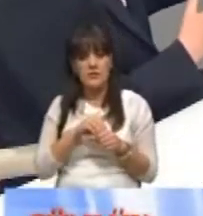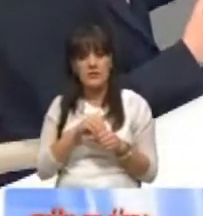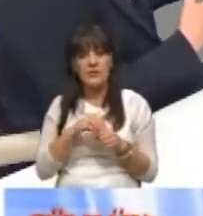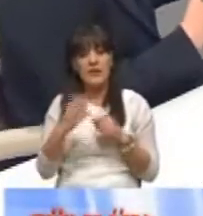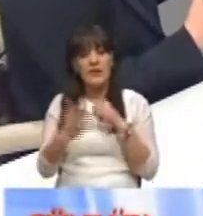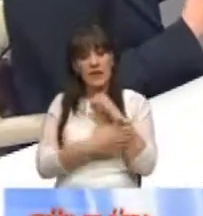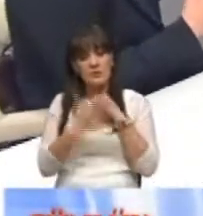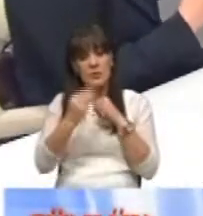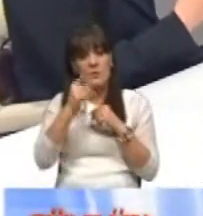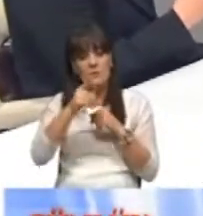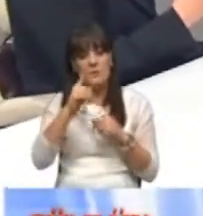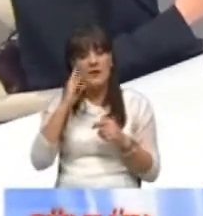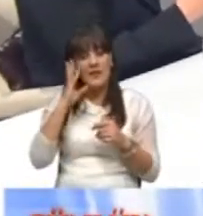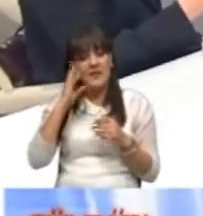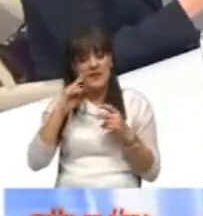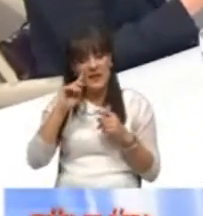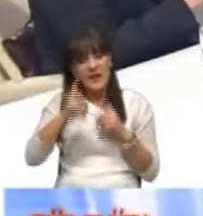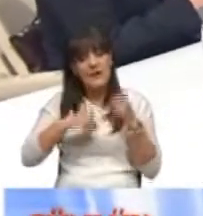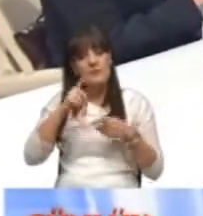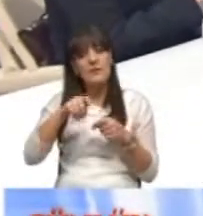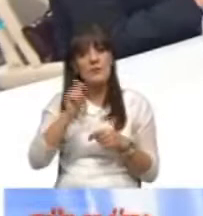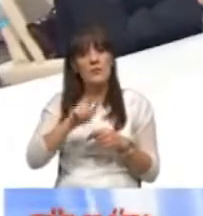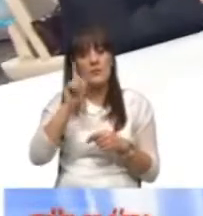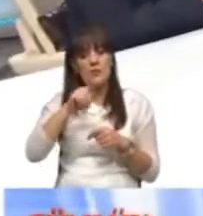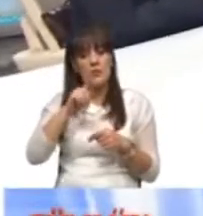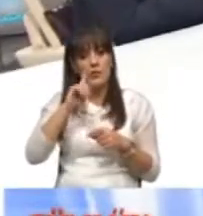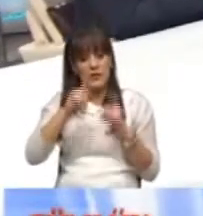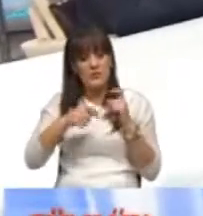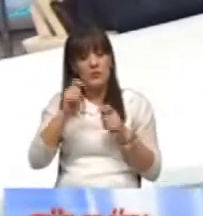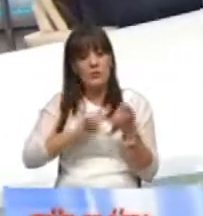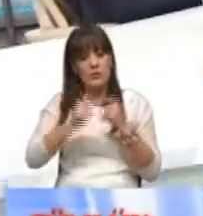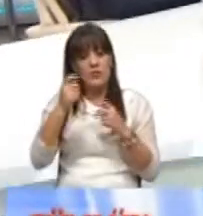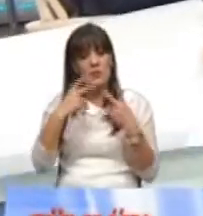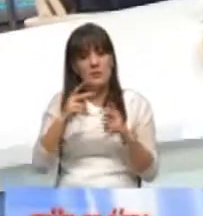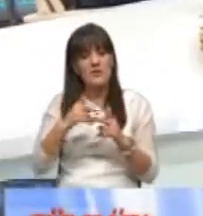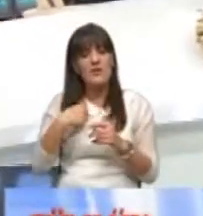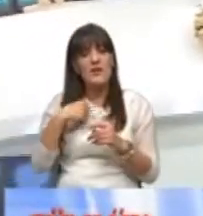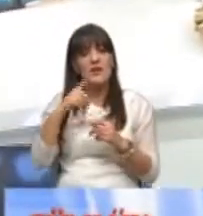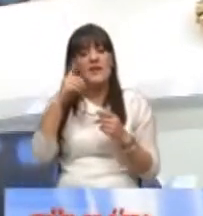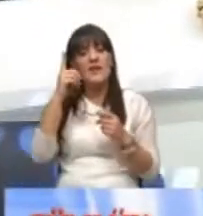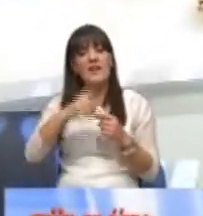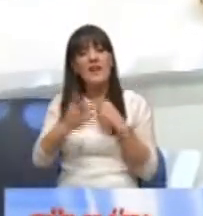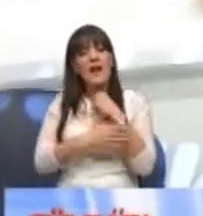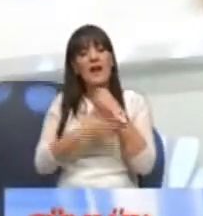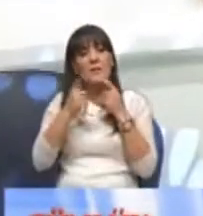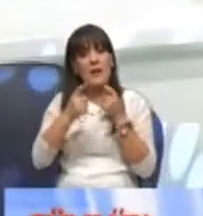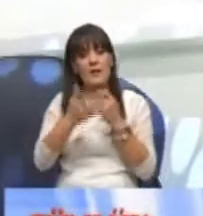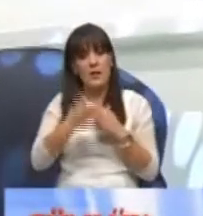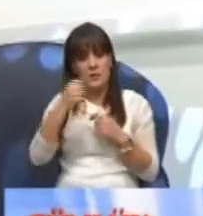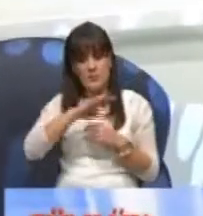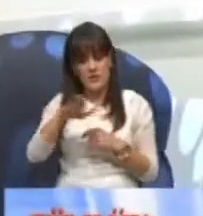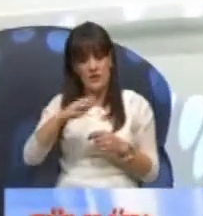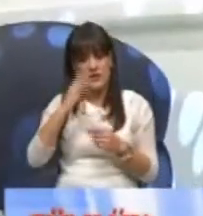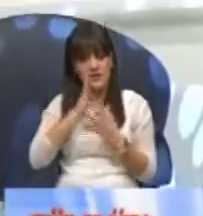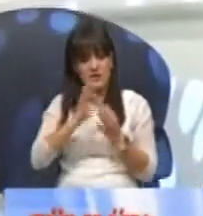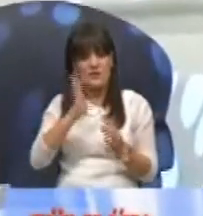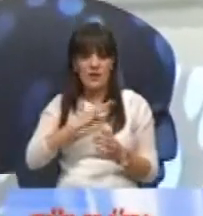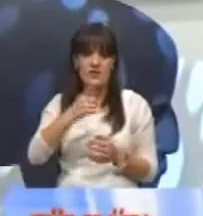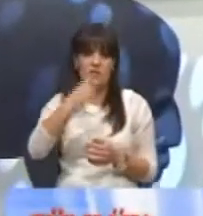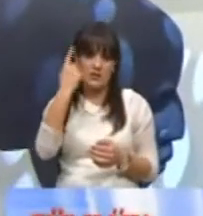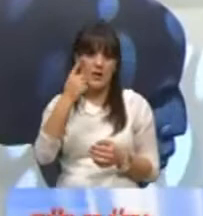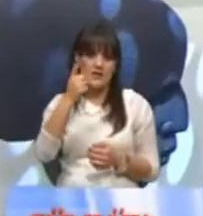yardımcı olacak şekilde bir tespit uygulanması lazım. Tabii bu tespit uygulayabilecek hani ilk yardım eğitimi almış kişiler falan da çevrenizde varsa